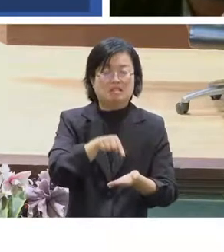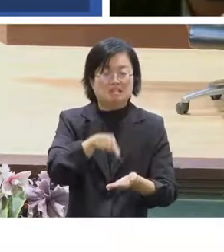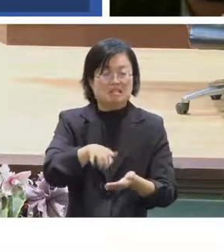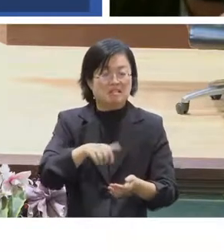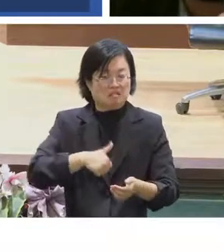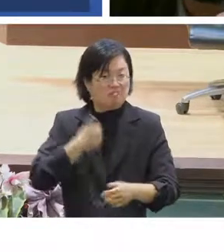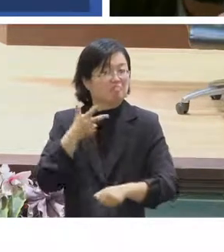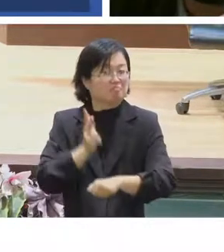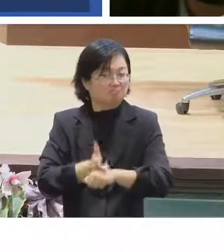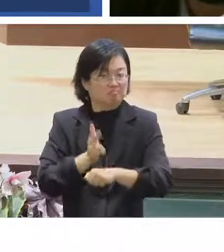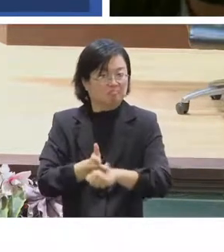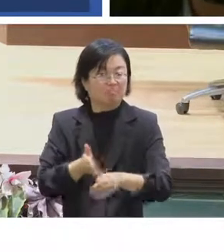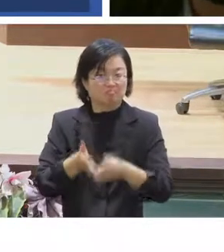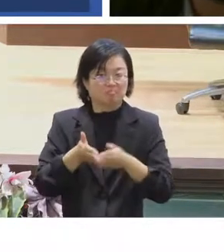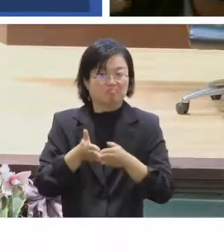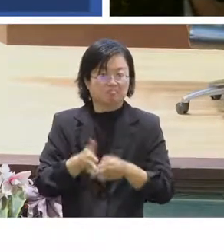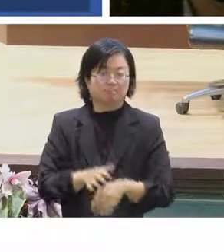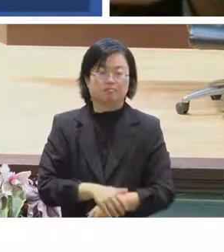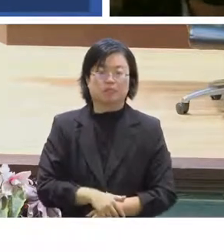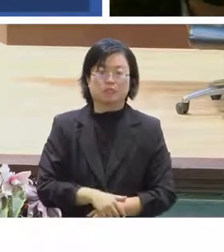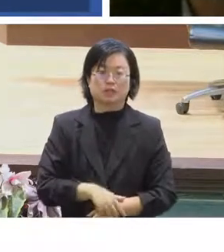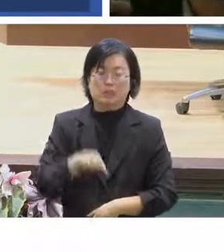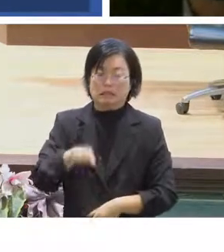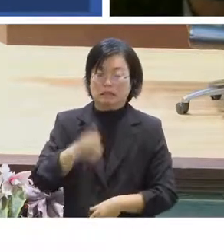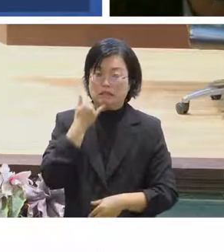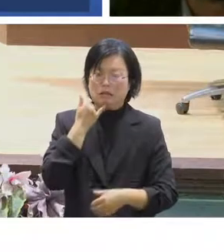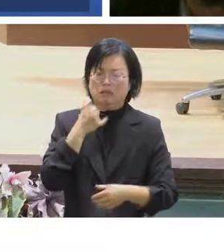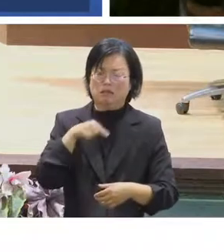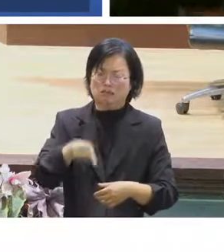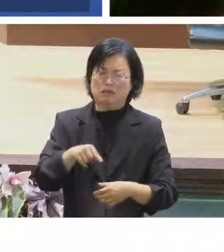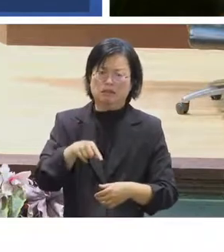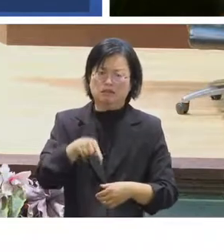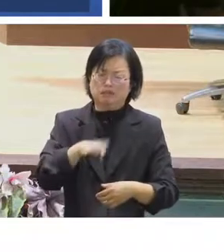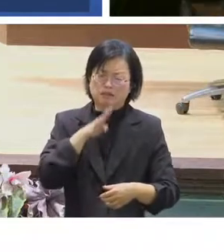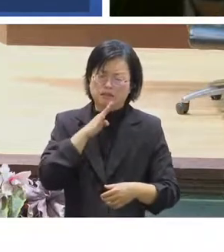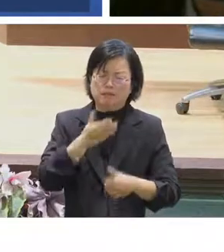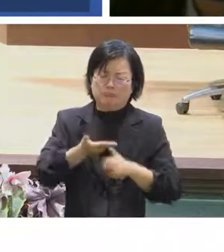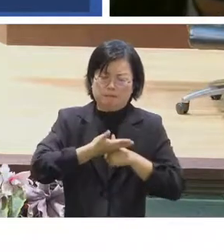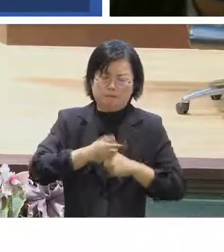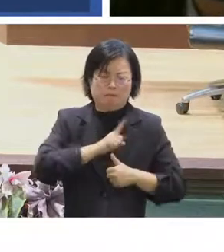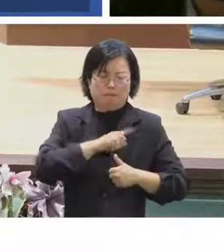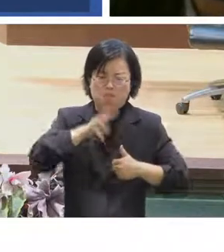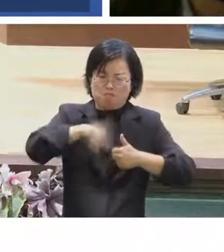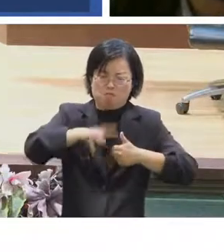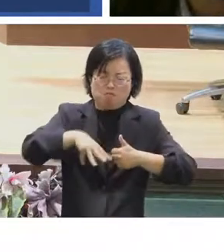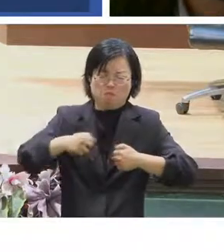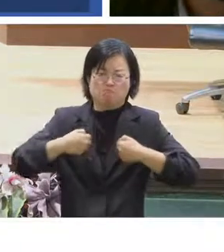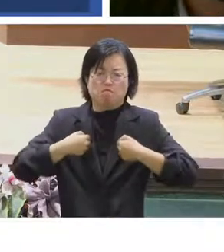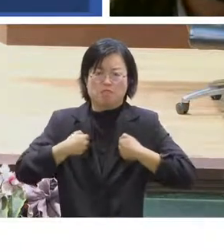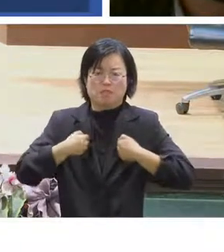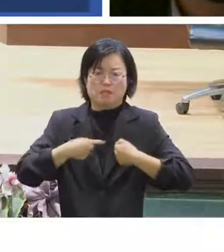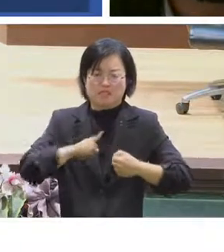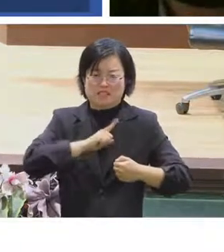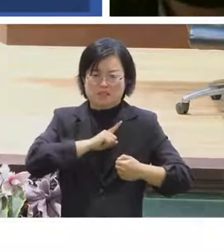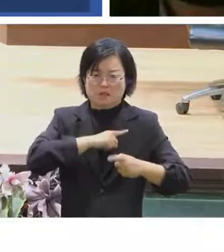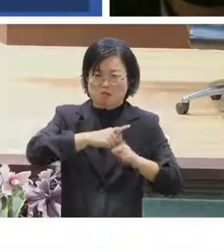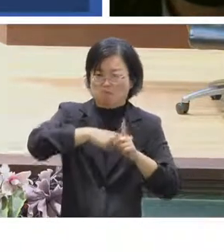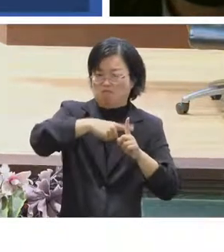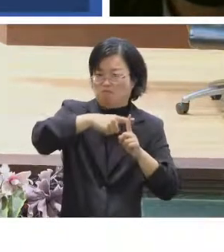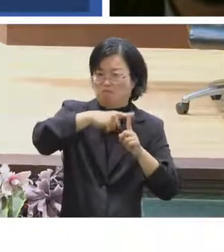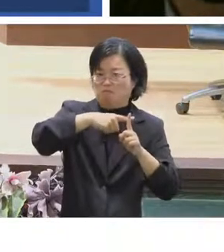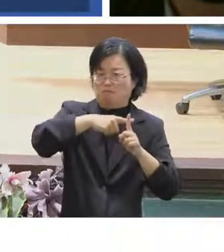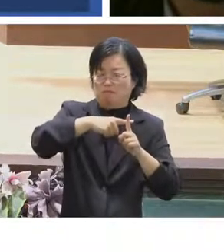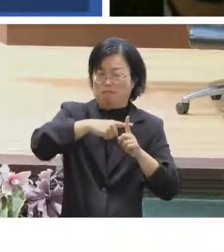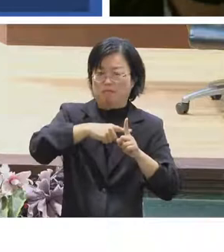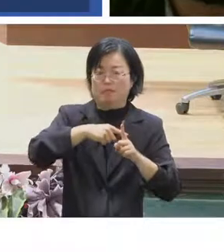了，就是你怎么样可以训练自己有这一种就是sense， 就是